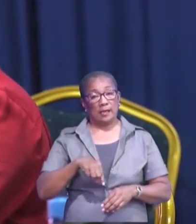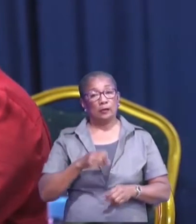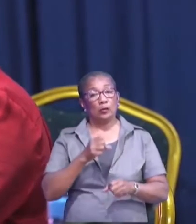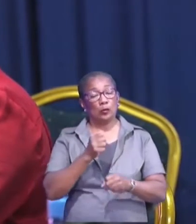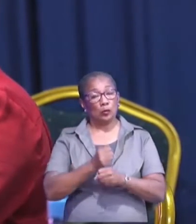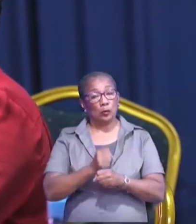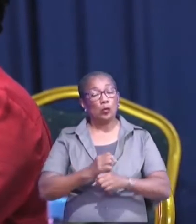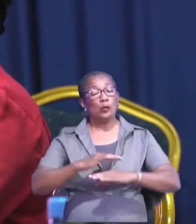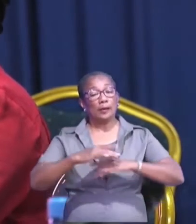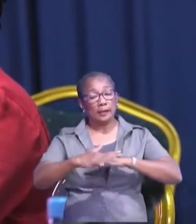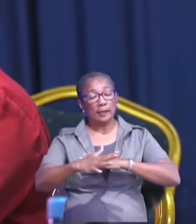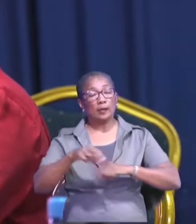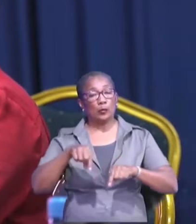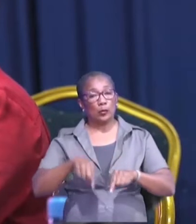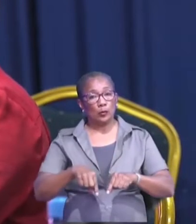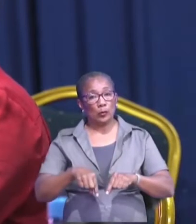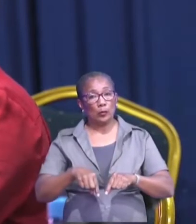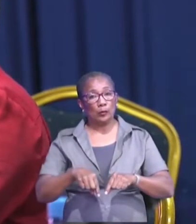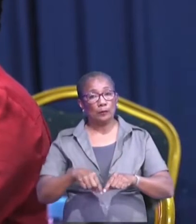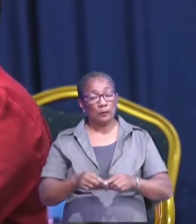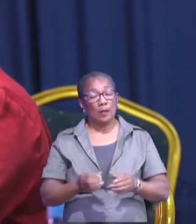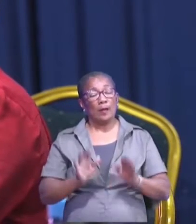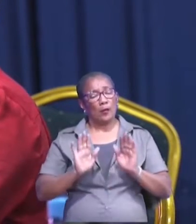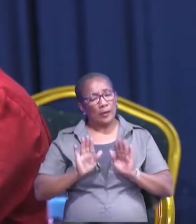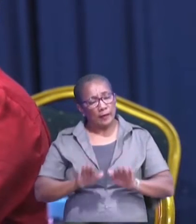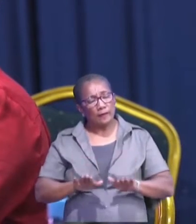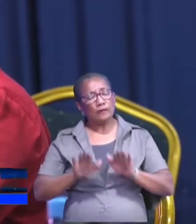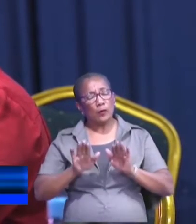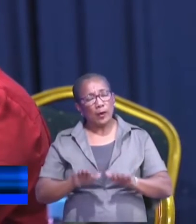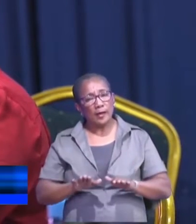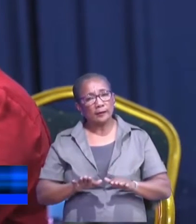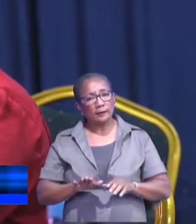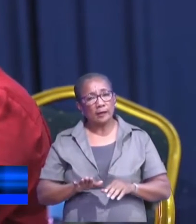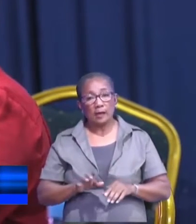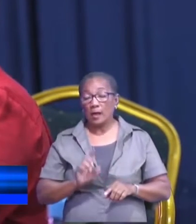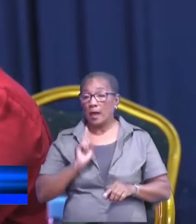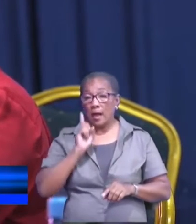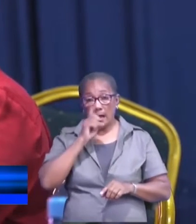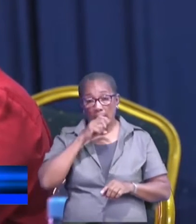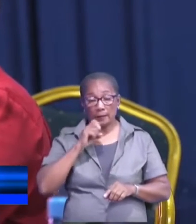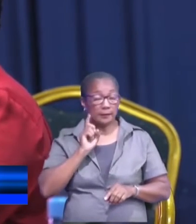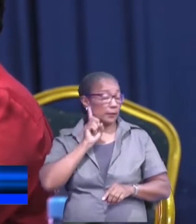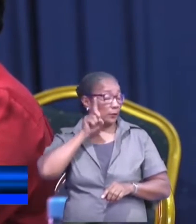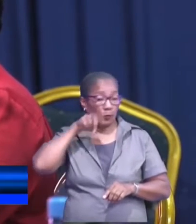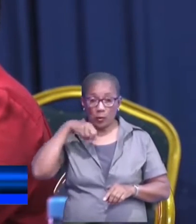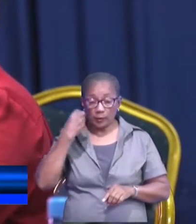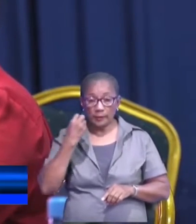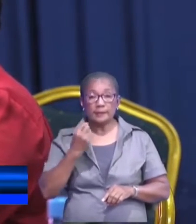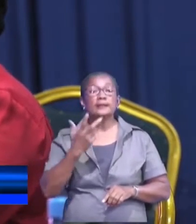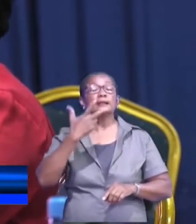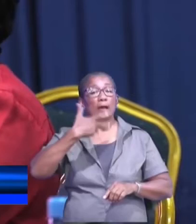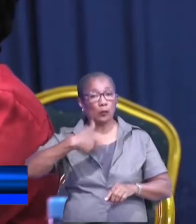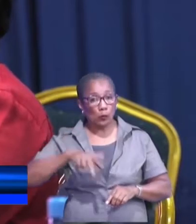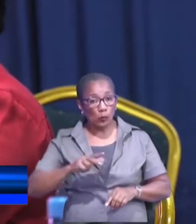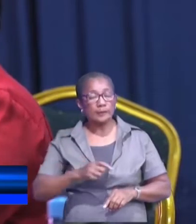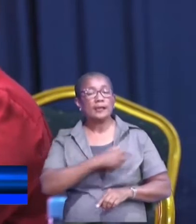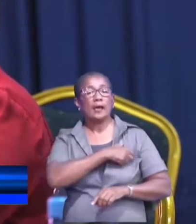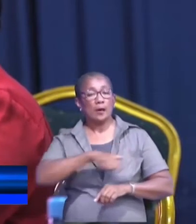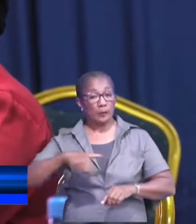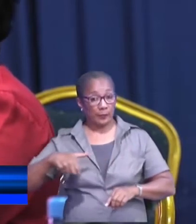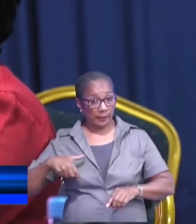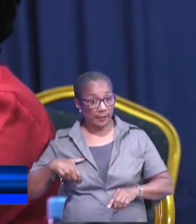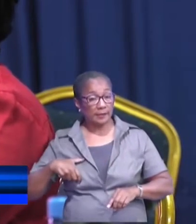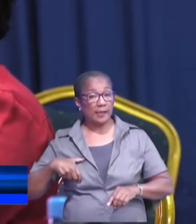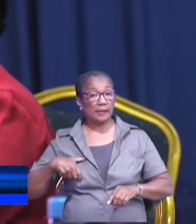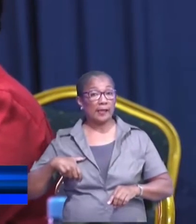werk uitnono de, un horistang, de, evano tamara, dan a woensdag, da a presidenti, o wakti